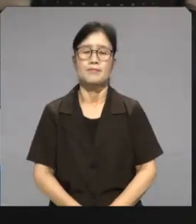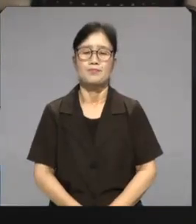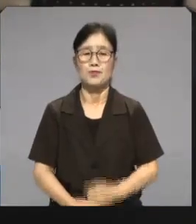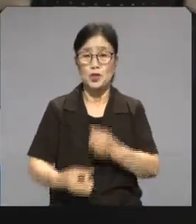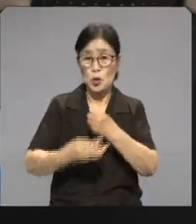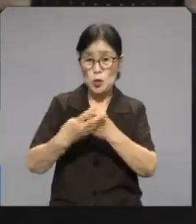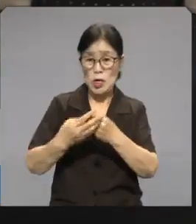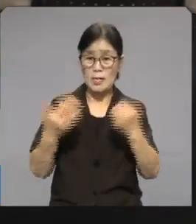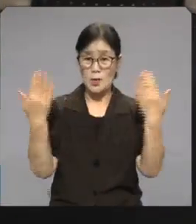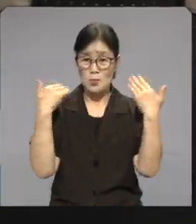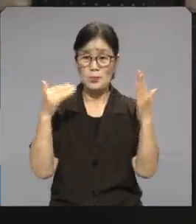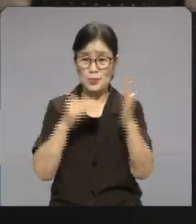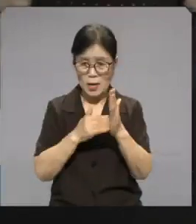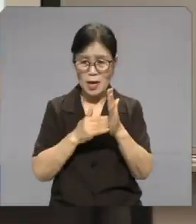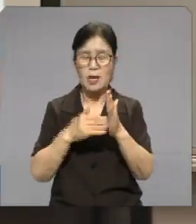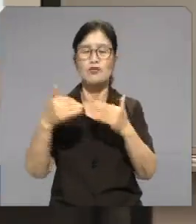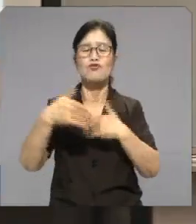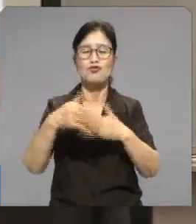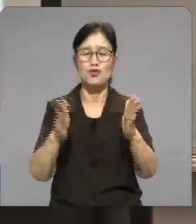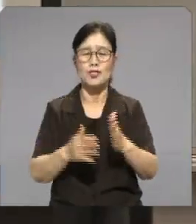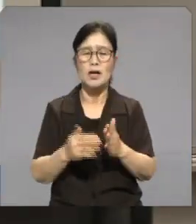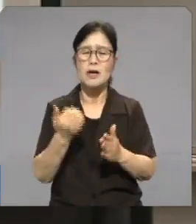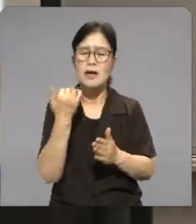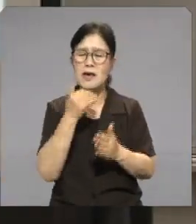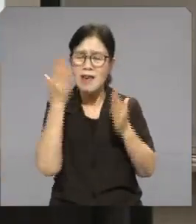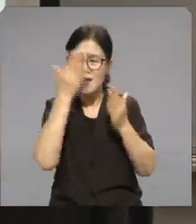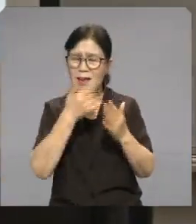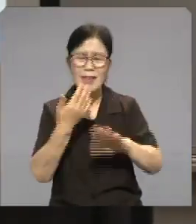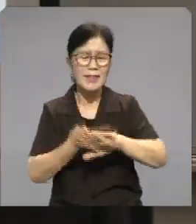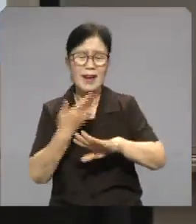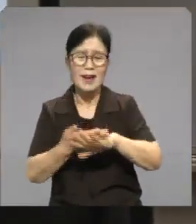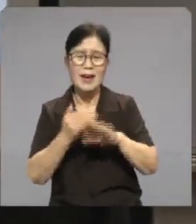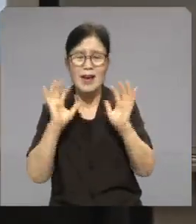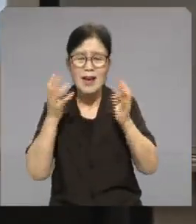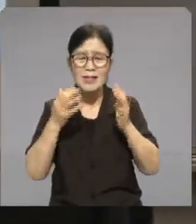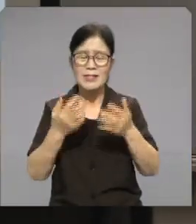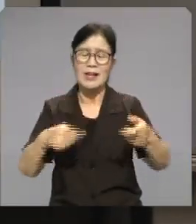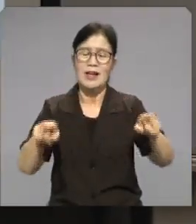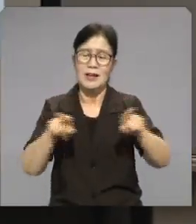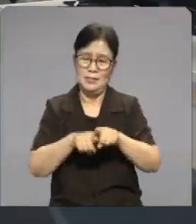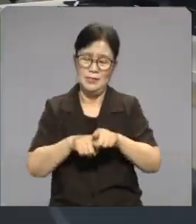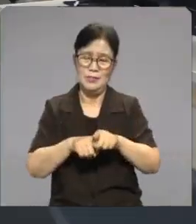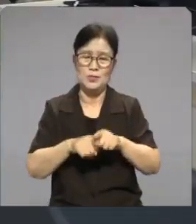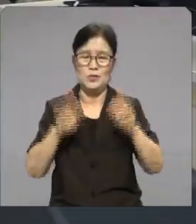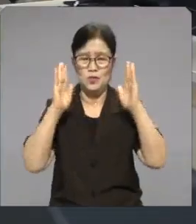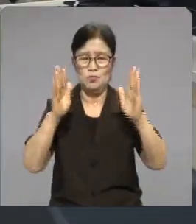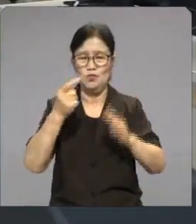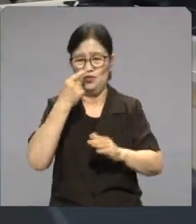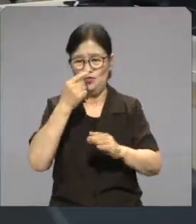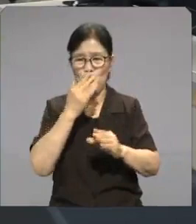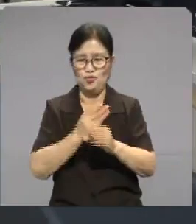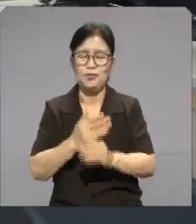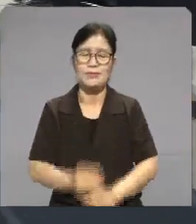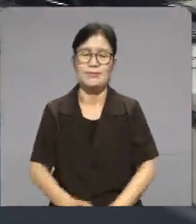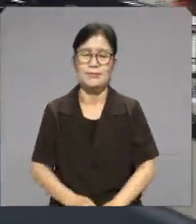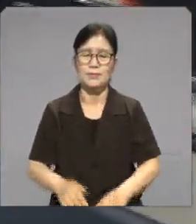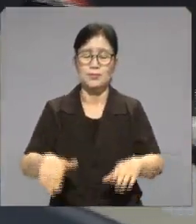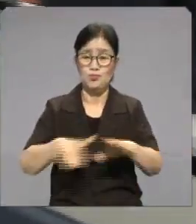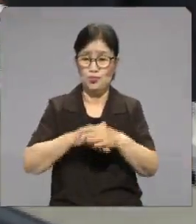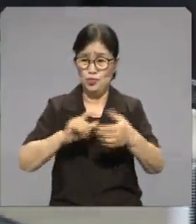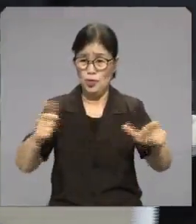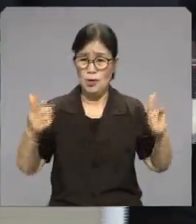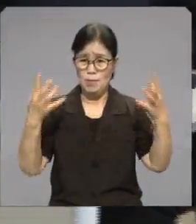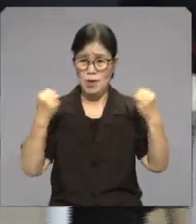초등학교 방과 후 교실. 피부색이 다른 여러 아이들이 한데 어울려 수업을 듣습니다. 다문화 학생이 많은